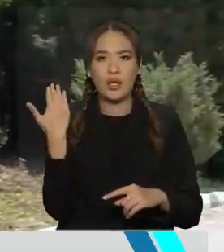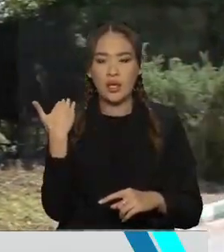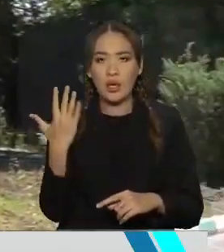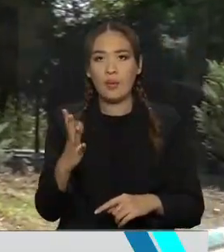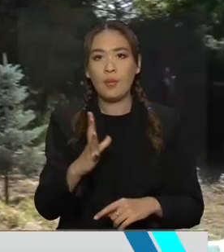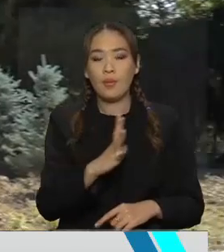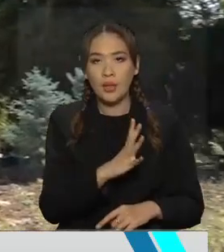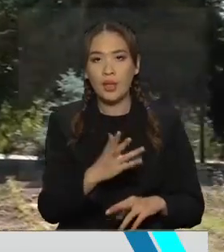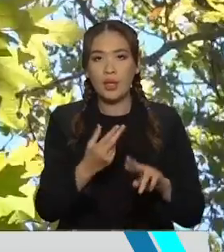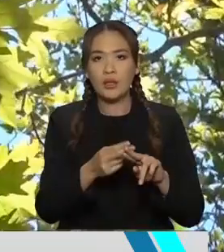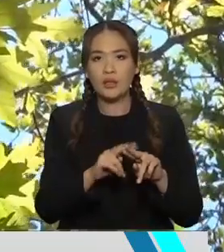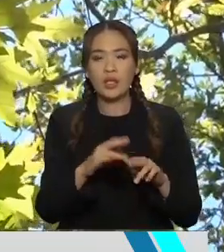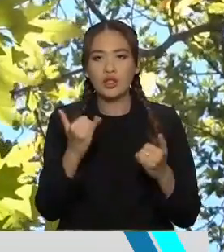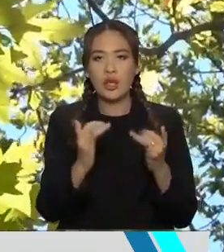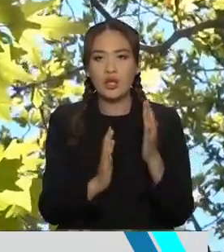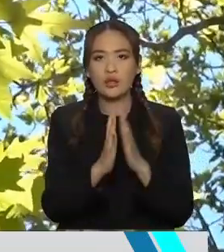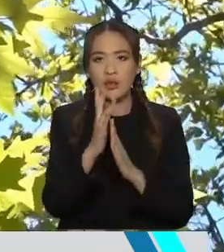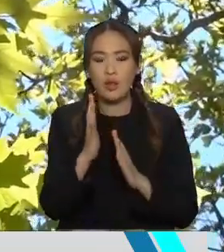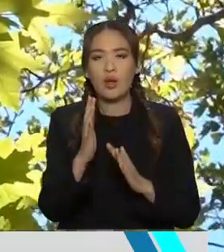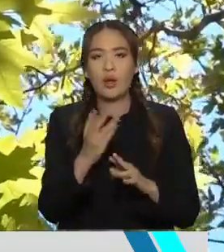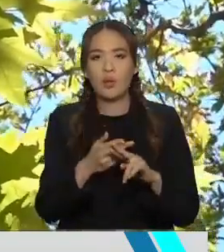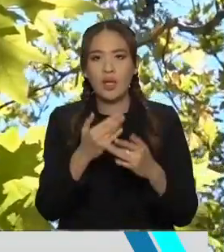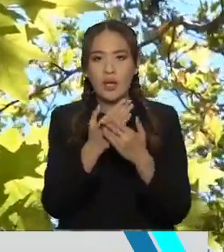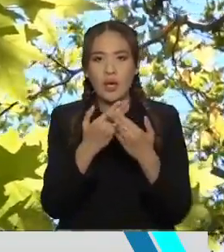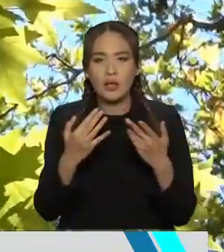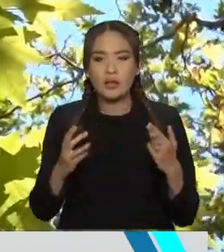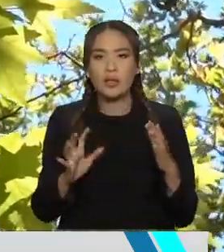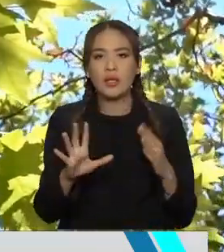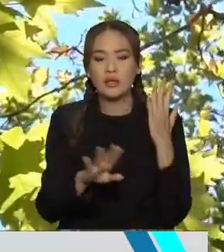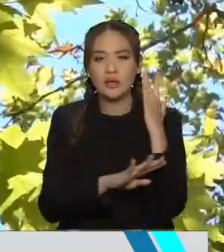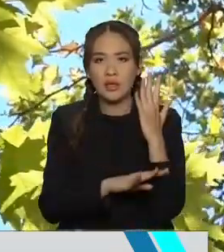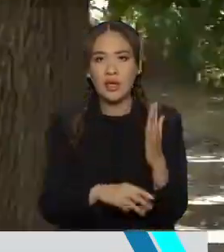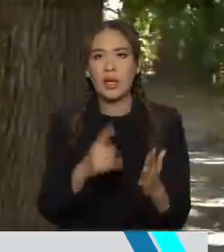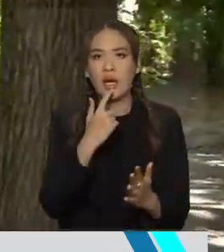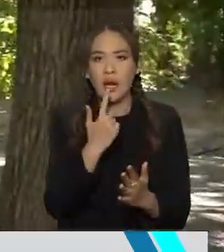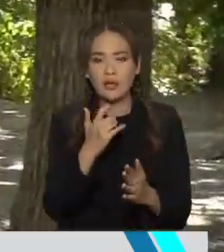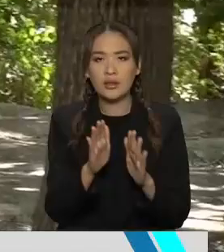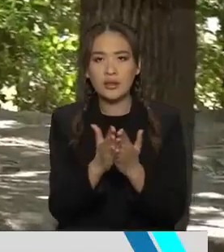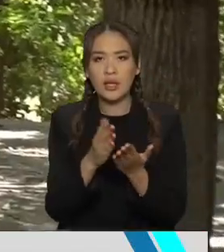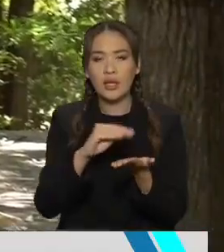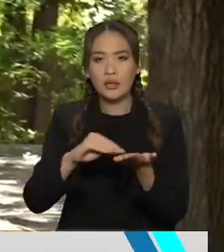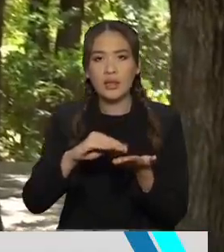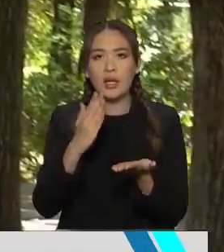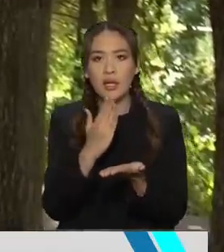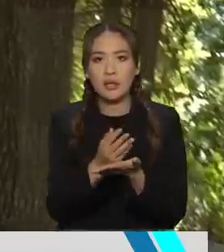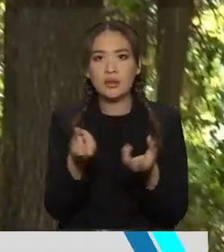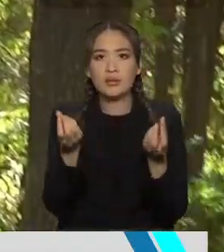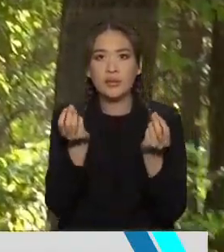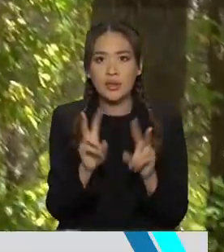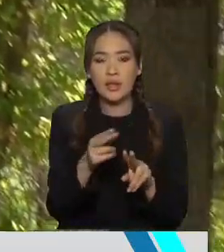экзотические породы деревьев и кустарников. Есть растения, занесенные в Красную книгу Казахстана. Сейчас специалисты